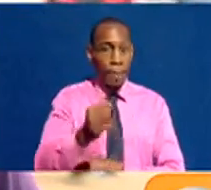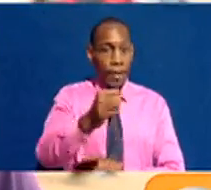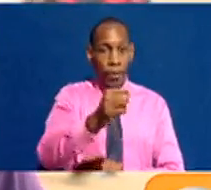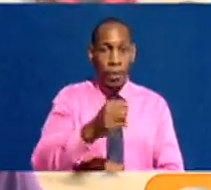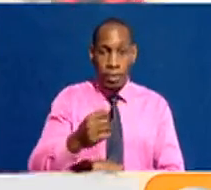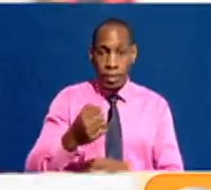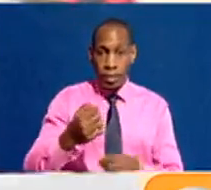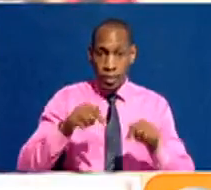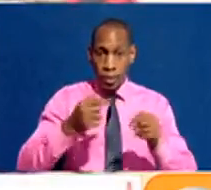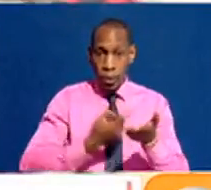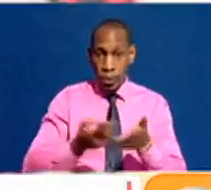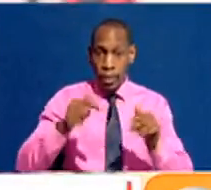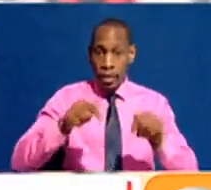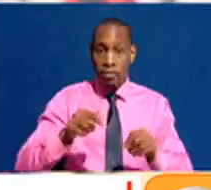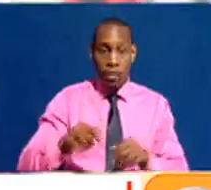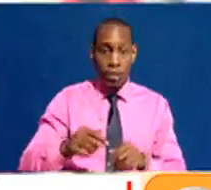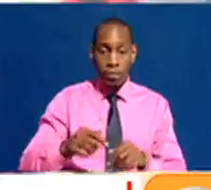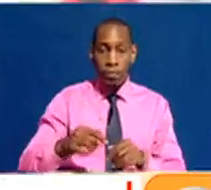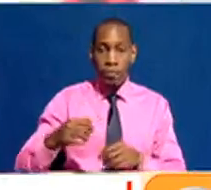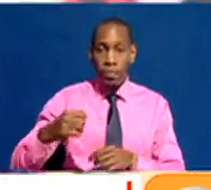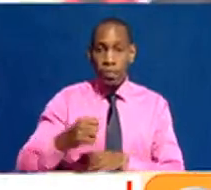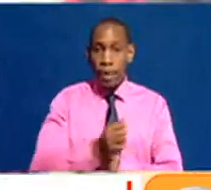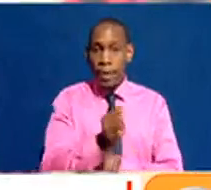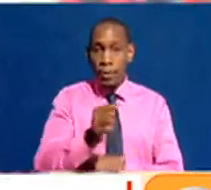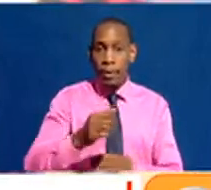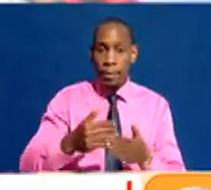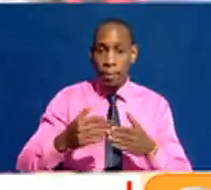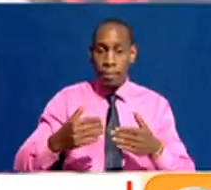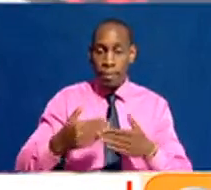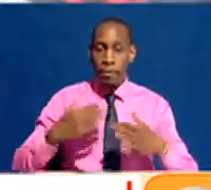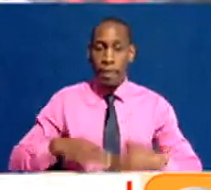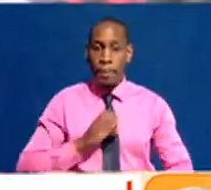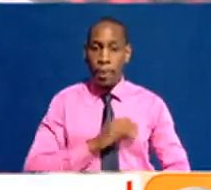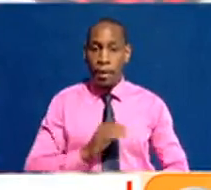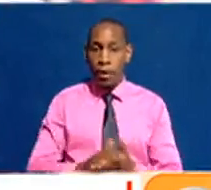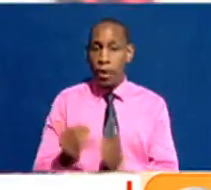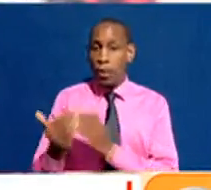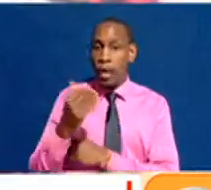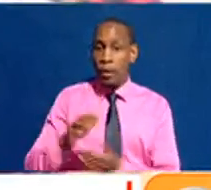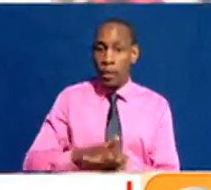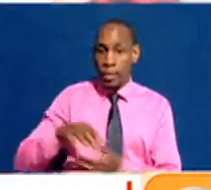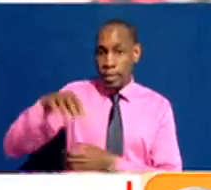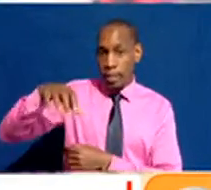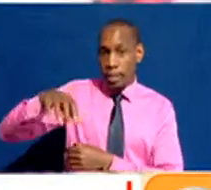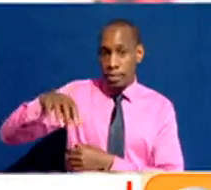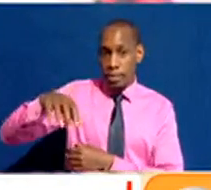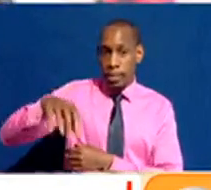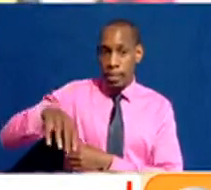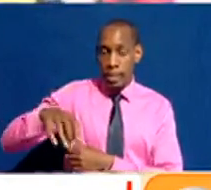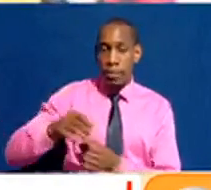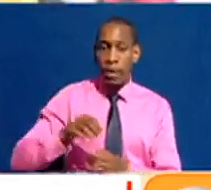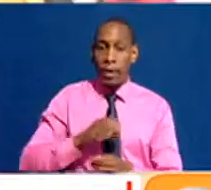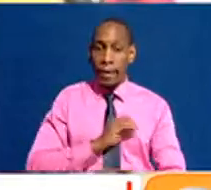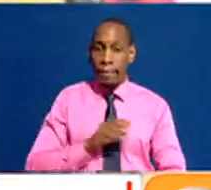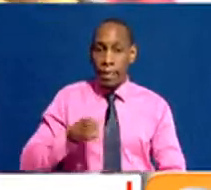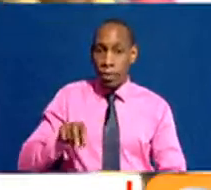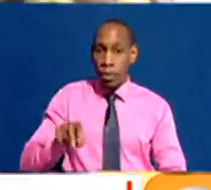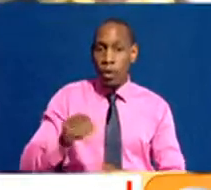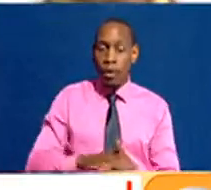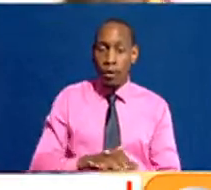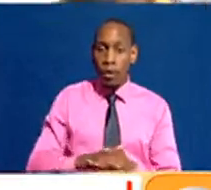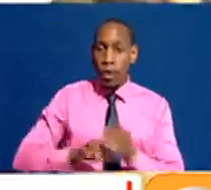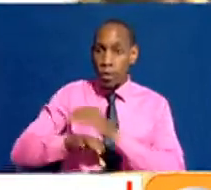wamezunguka sana. Hata watu walikuwa na uoga, walikuwa nafika hapa wananiuliza stage ni sababu ya kutembea na miguu,